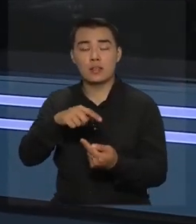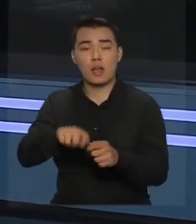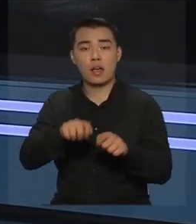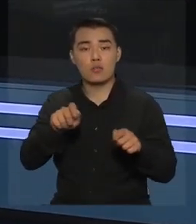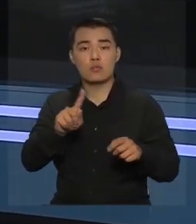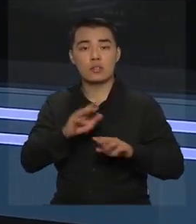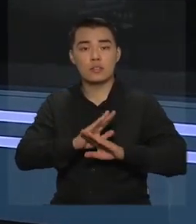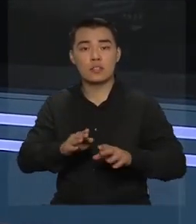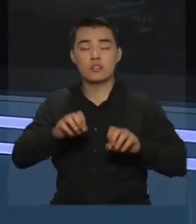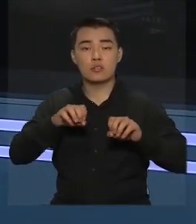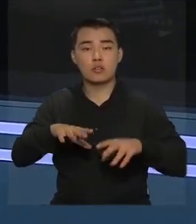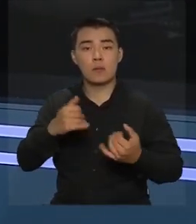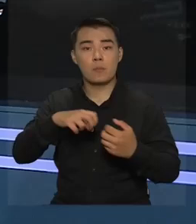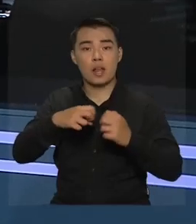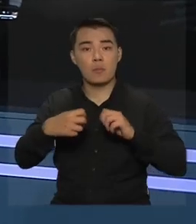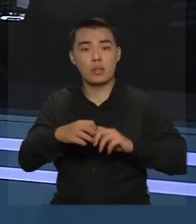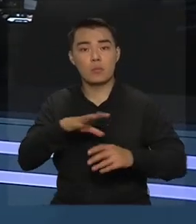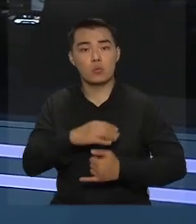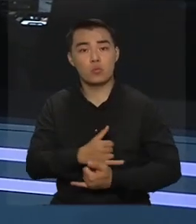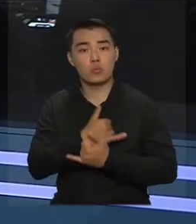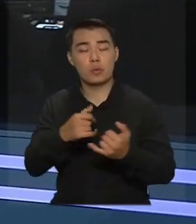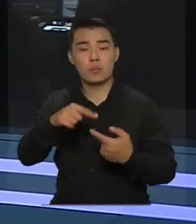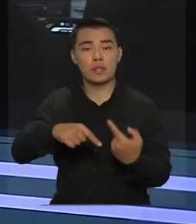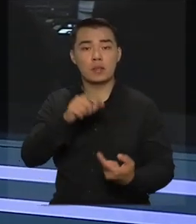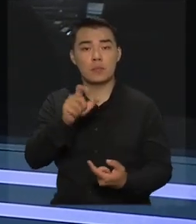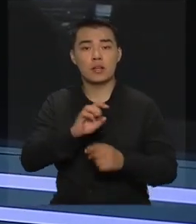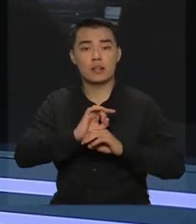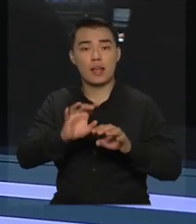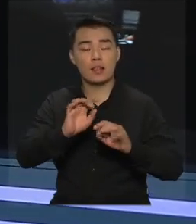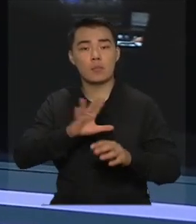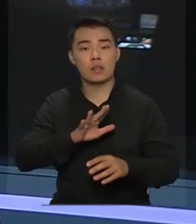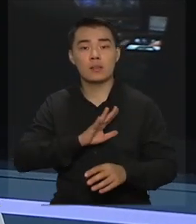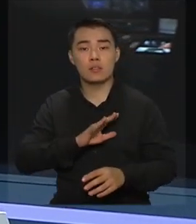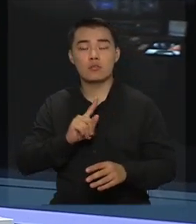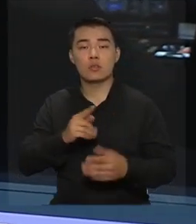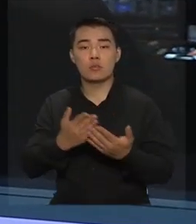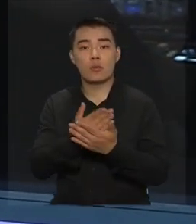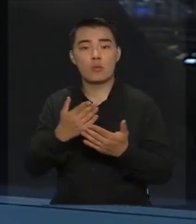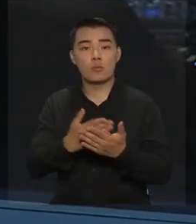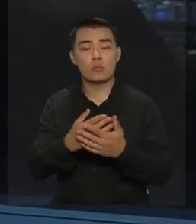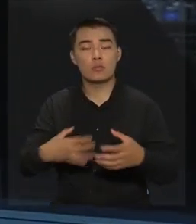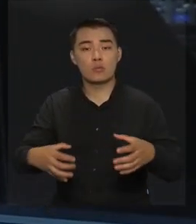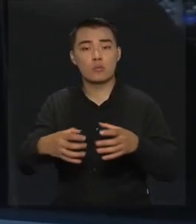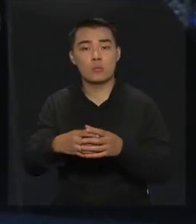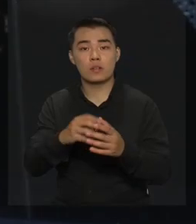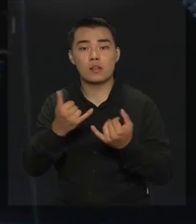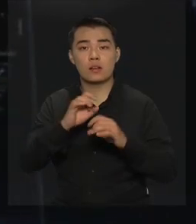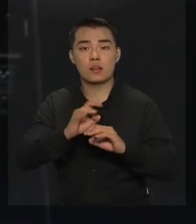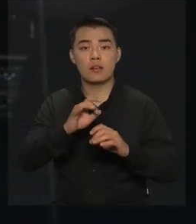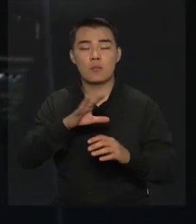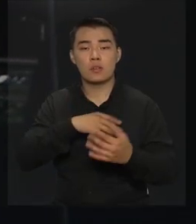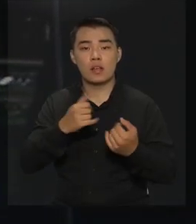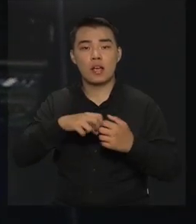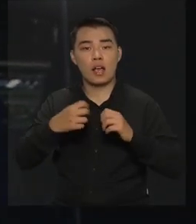из-за нерешенных коммунальных проблем. Бизнесмены рассказали нашей съемочной группе о том, с какими бюрократическими проволочками